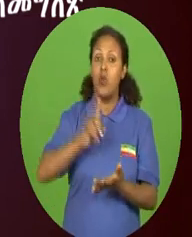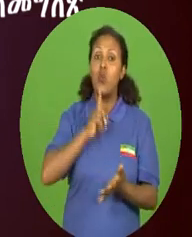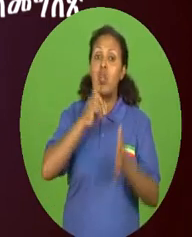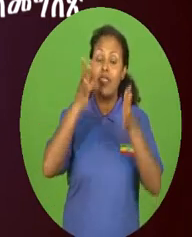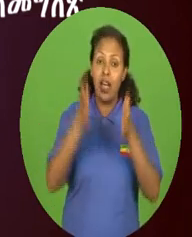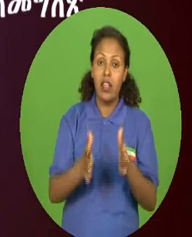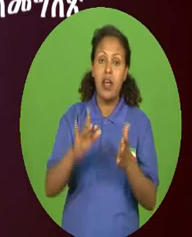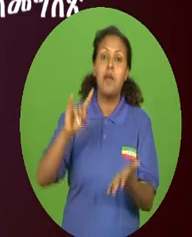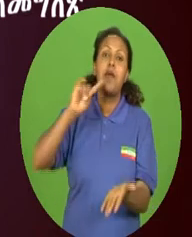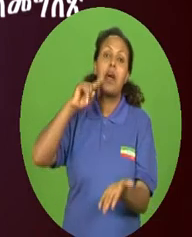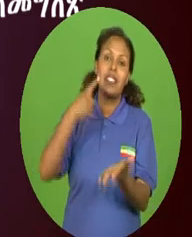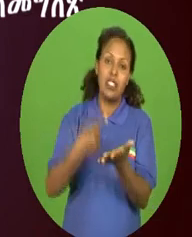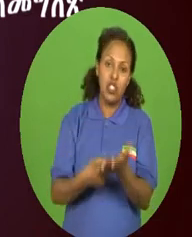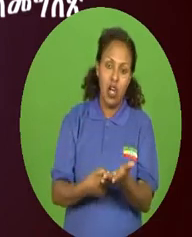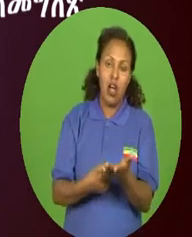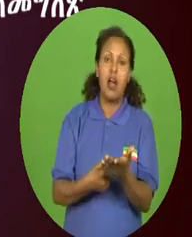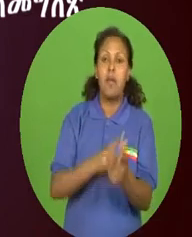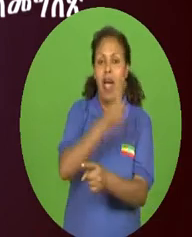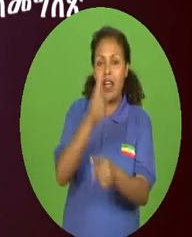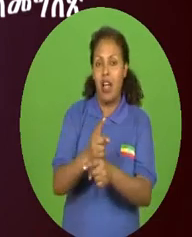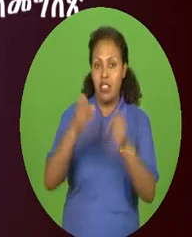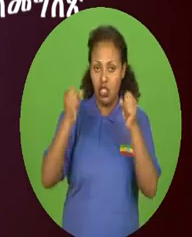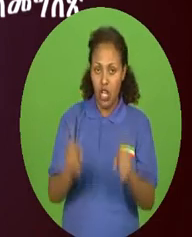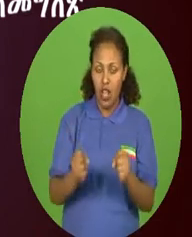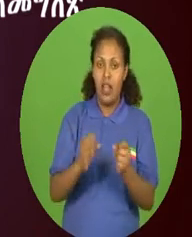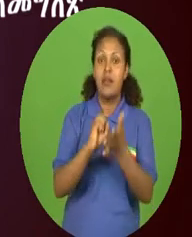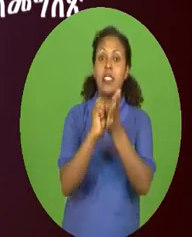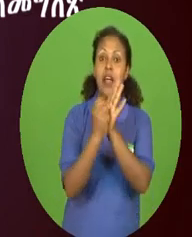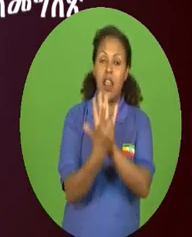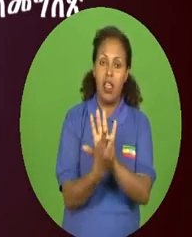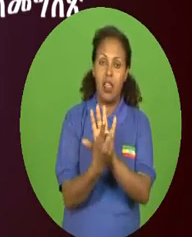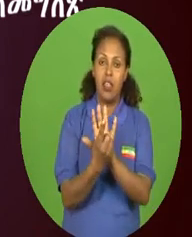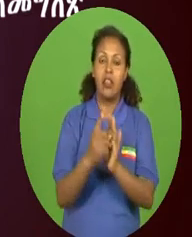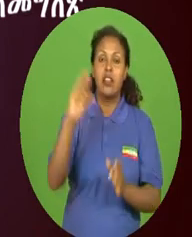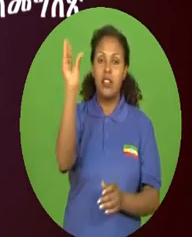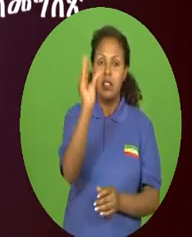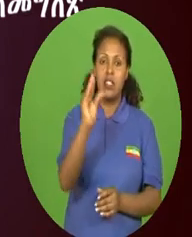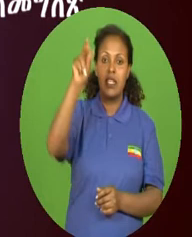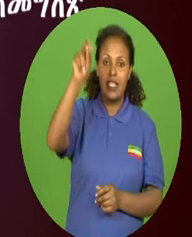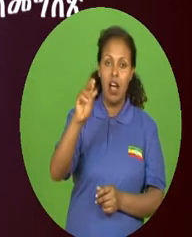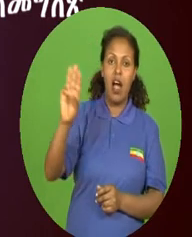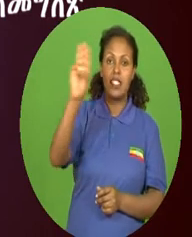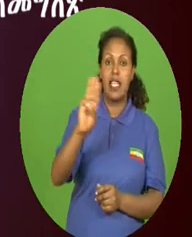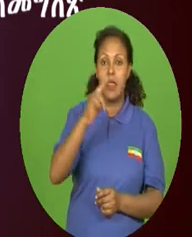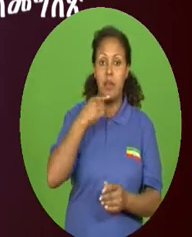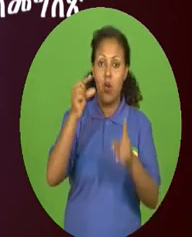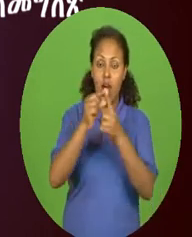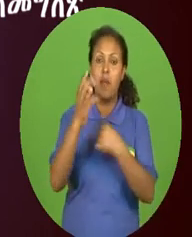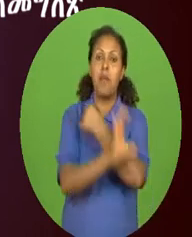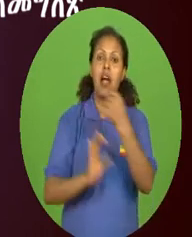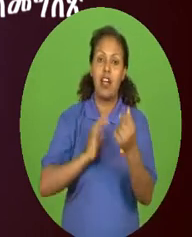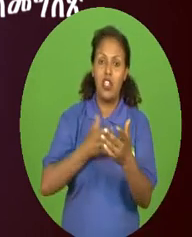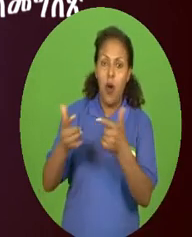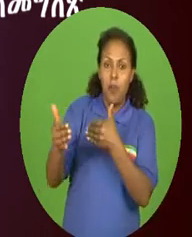የዚህ ሐሳብ እውነታነት በማስረጃ ማረጋገጥ ይቻላል። ለምሳሌ ህዳሴ የሚለው